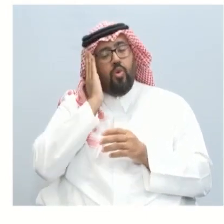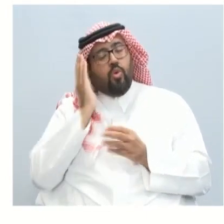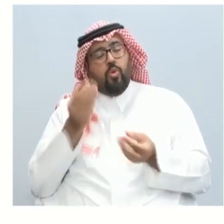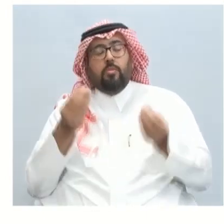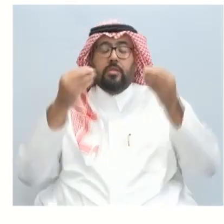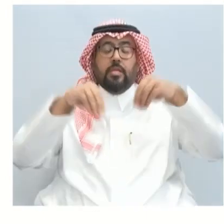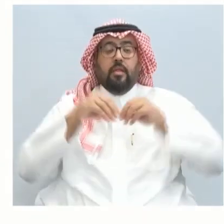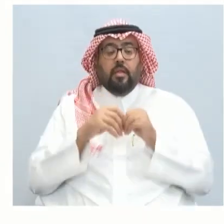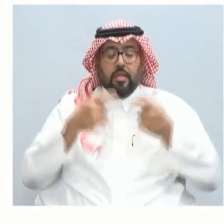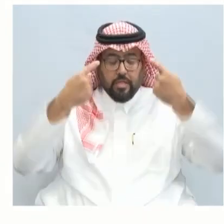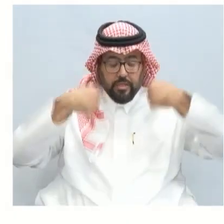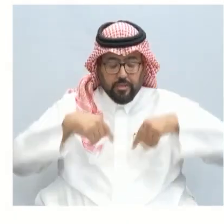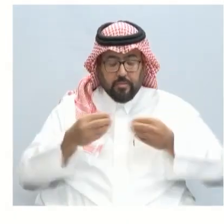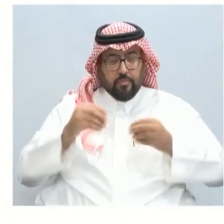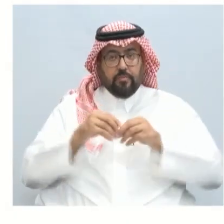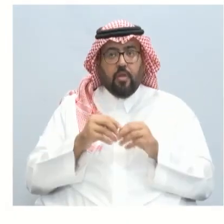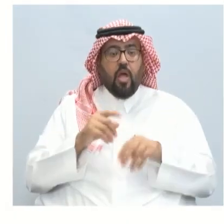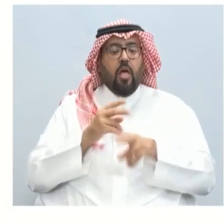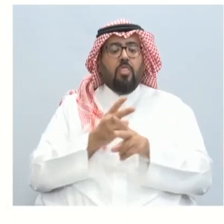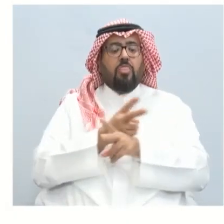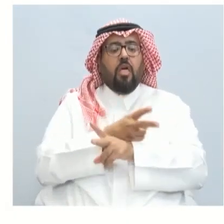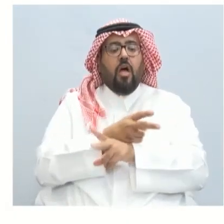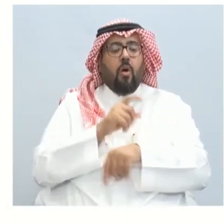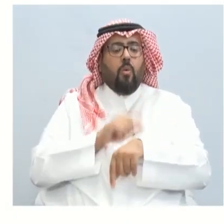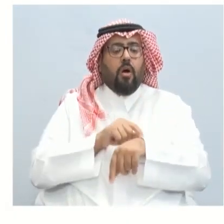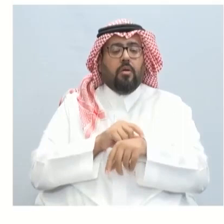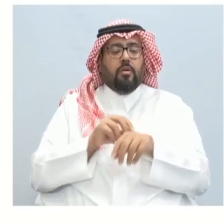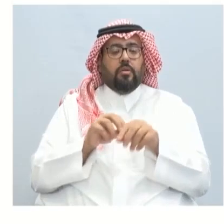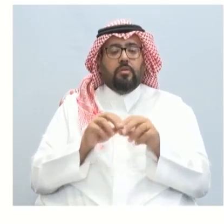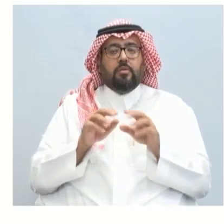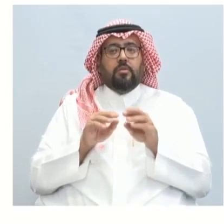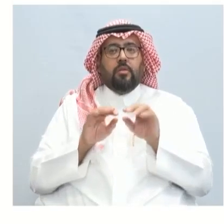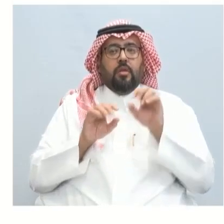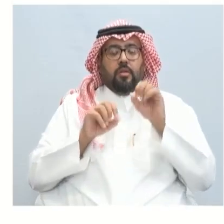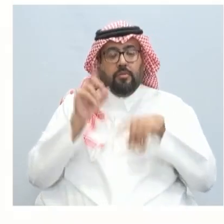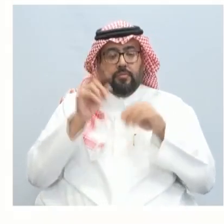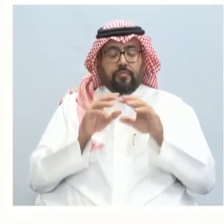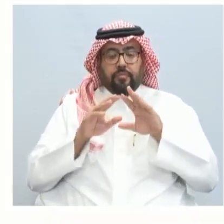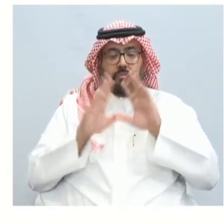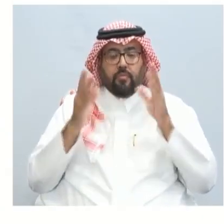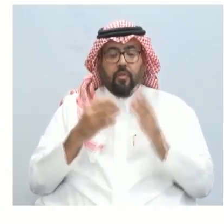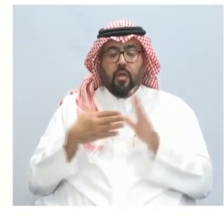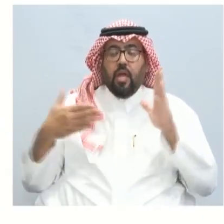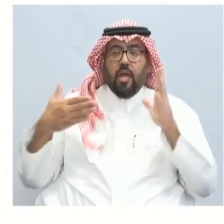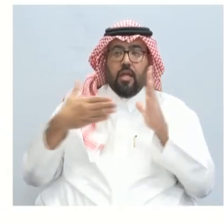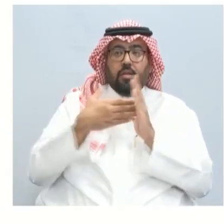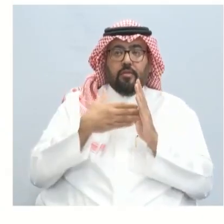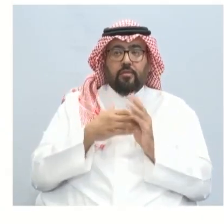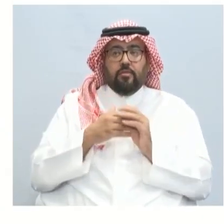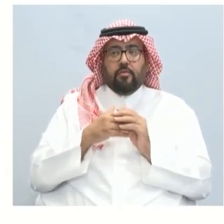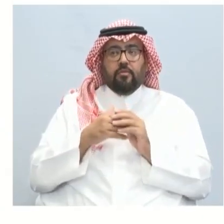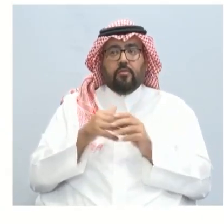عن حاجه الجسم ممتازين اضاعه الوقت في مواقع التواصل الاجتماعي وبذلك